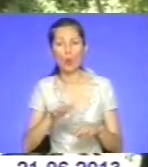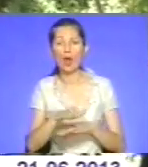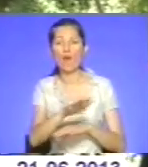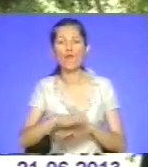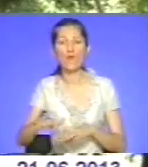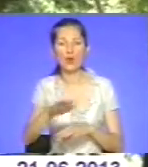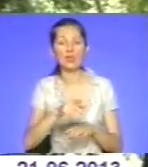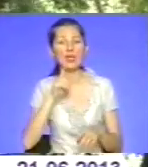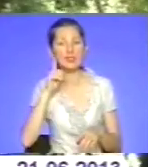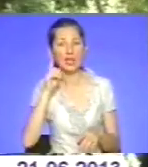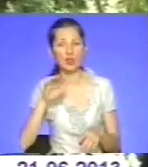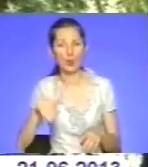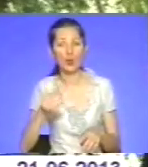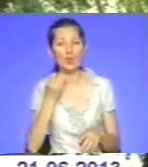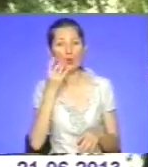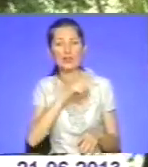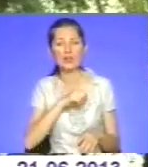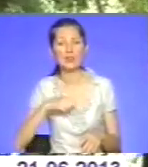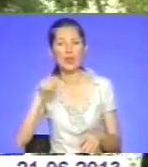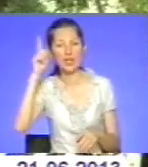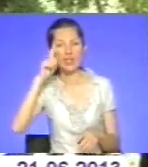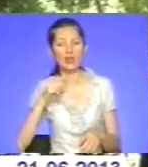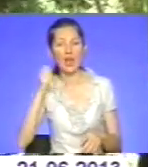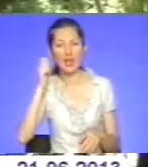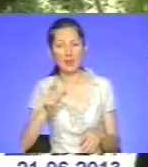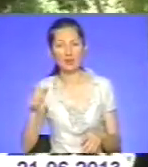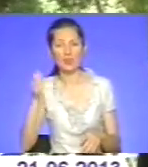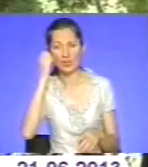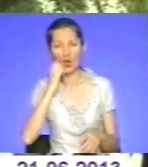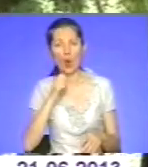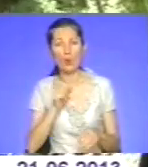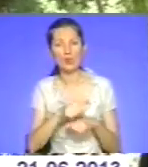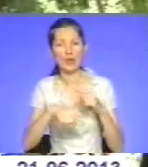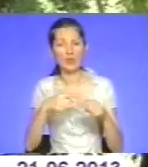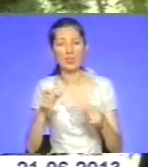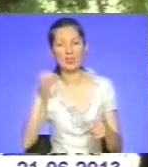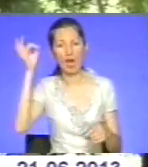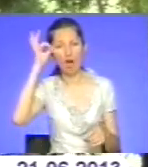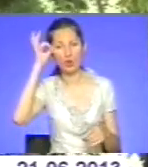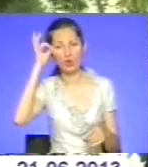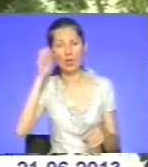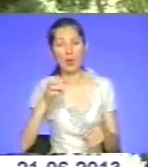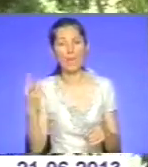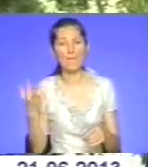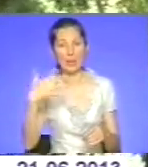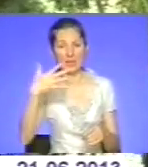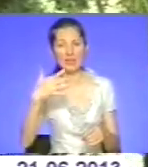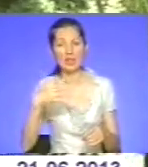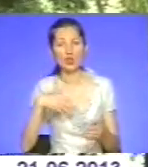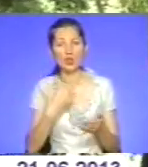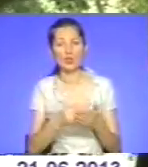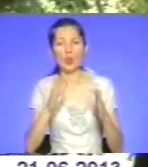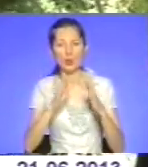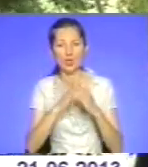опісля, коли самі євреї у Старому Заповіті згадували П'ятидесятницю, то вже свої домівки вкрашували зеленню. І